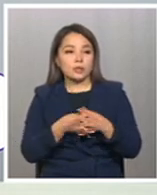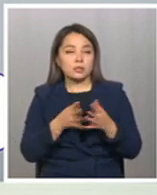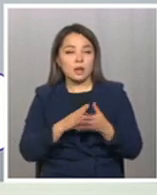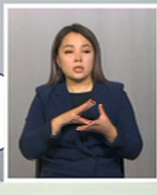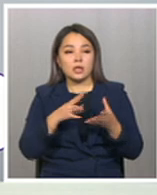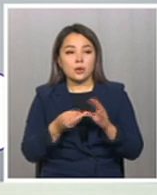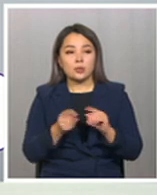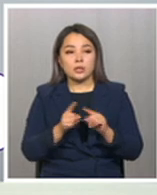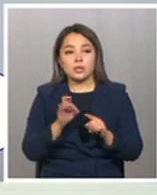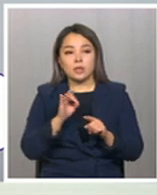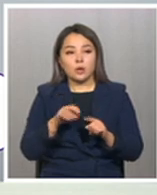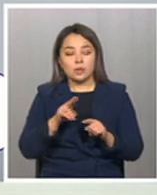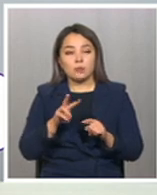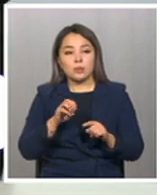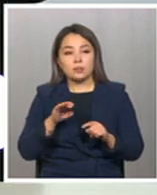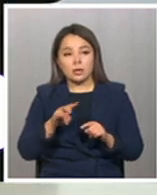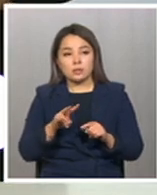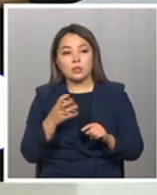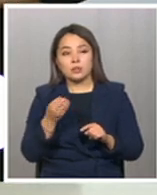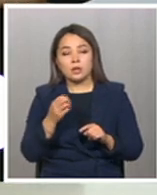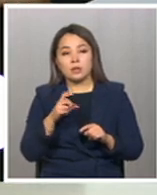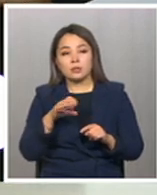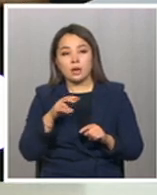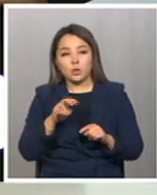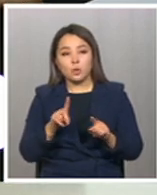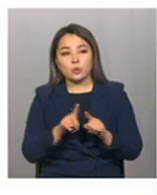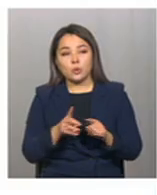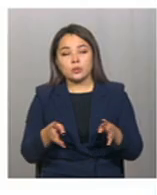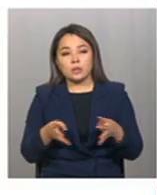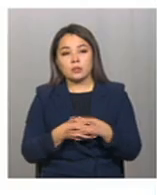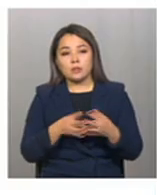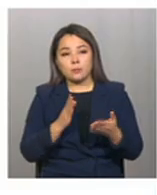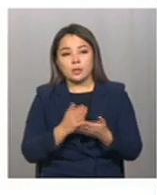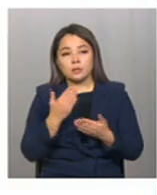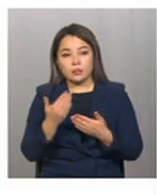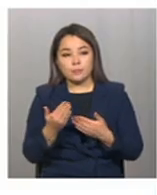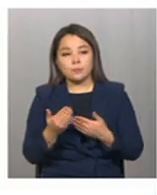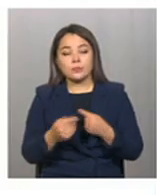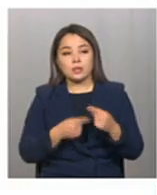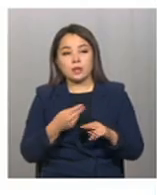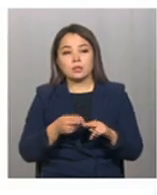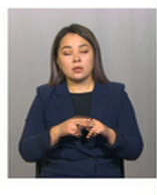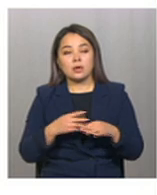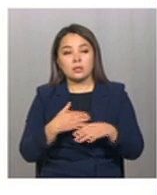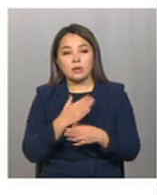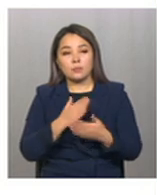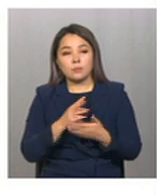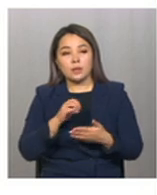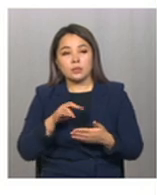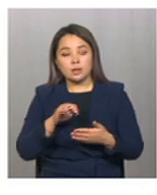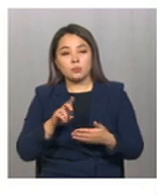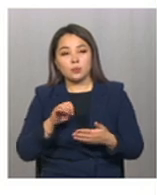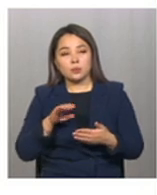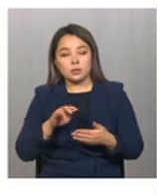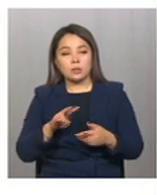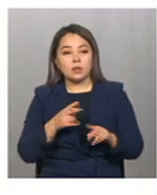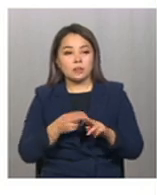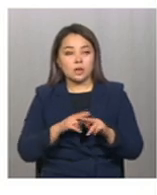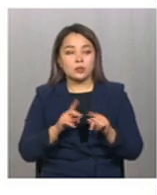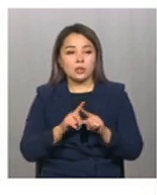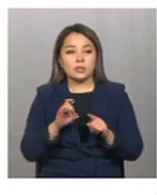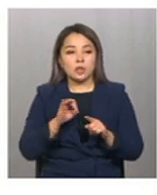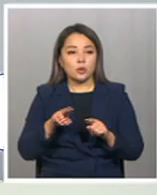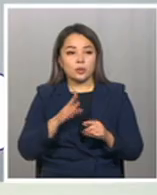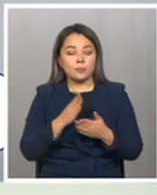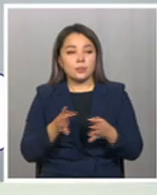нәтижесінде йод метан және этанол түзіледі. Келесі реакция метил бутил эфирі йод